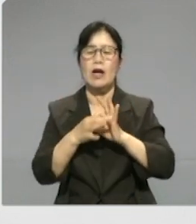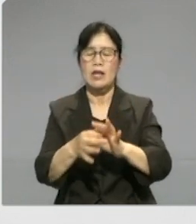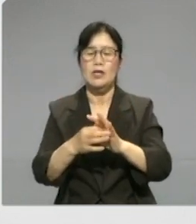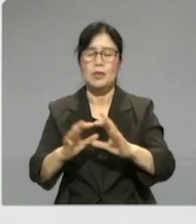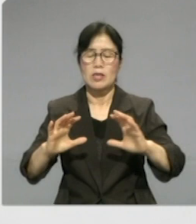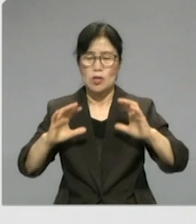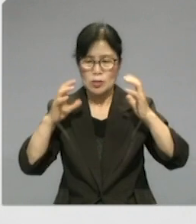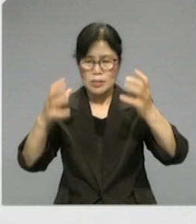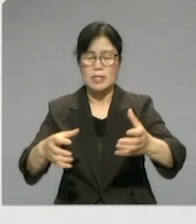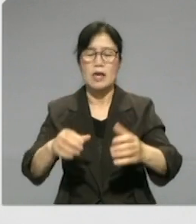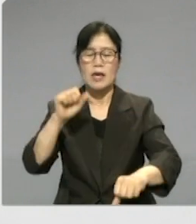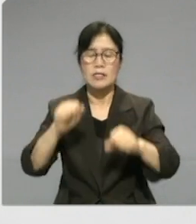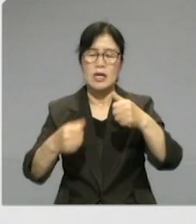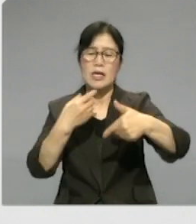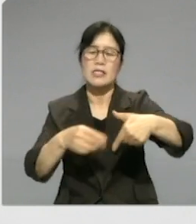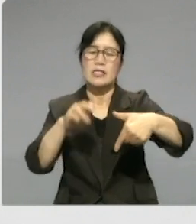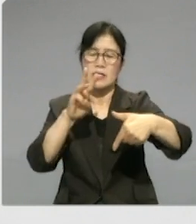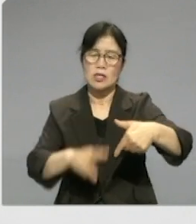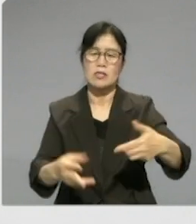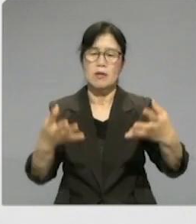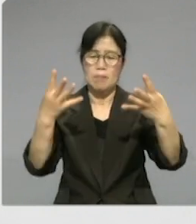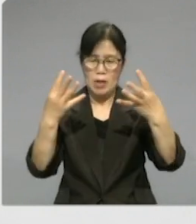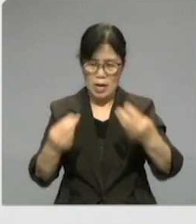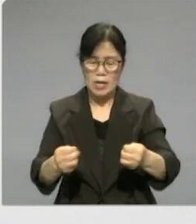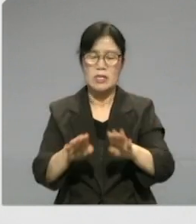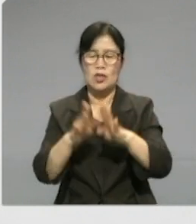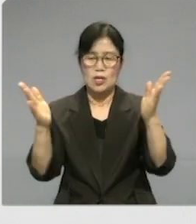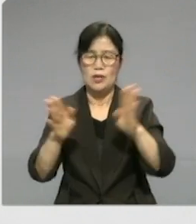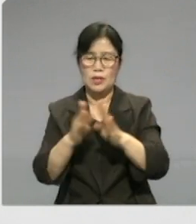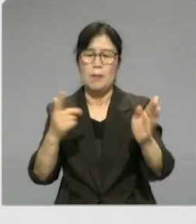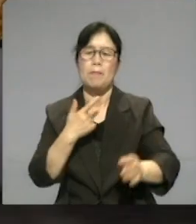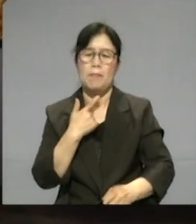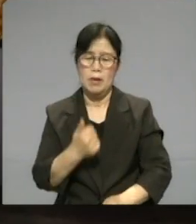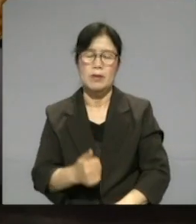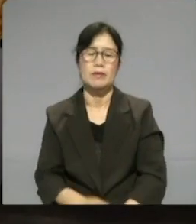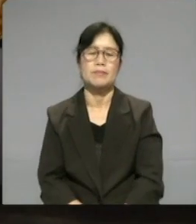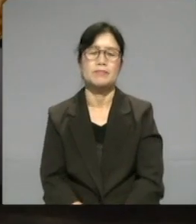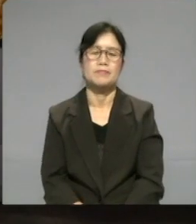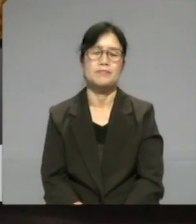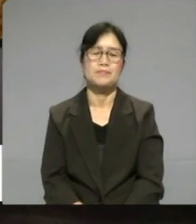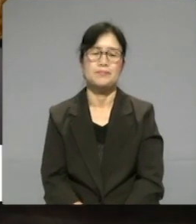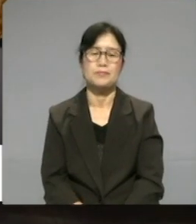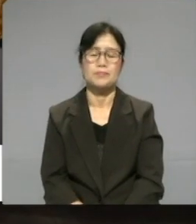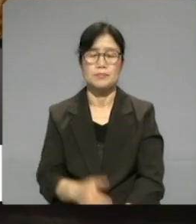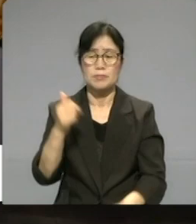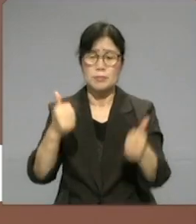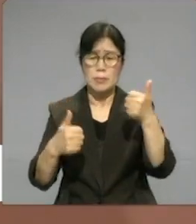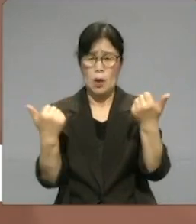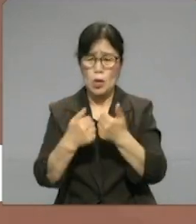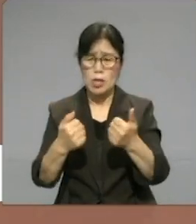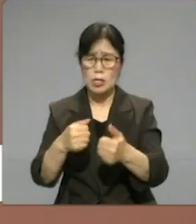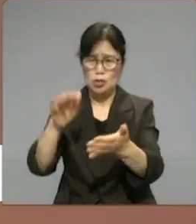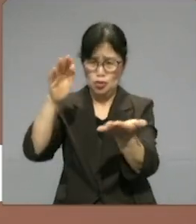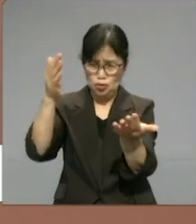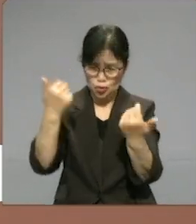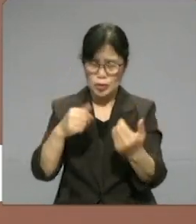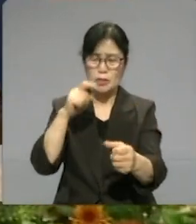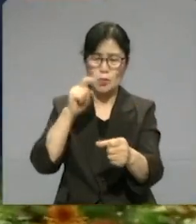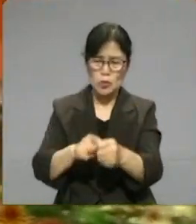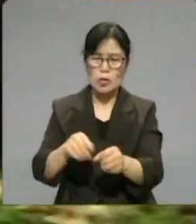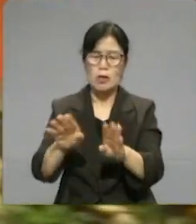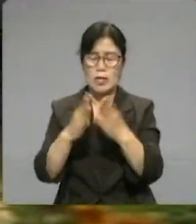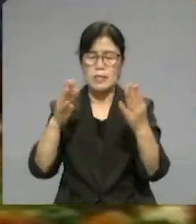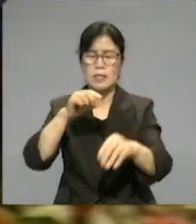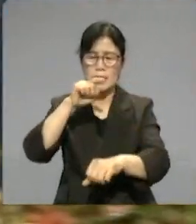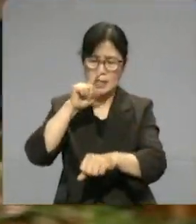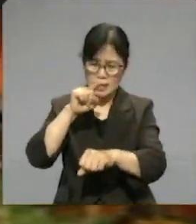국제행사가 유독 인천에서 많이 열렸다는게 눈에 뜁니다 의 유치 목적과 대체 당위성 등에